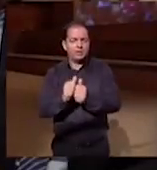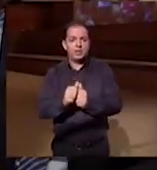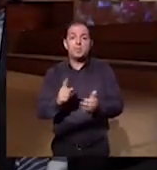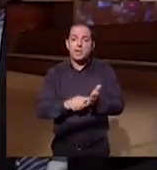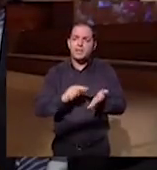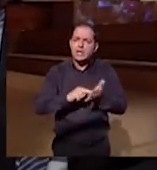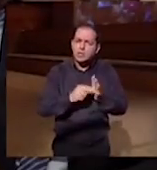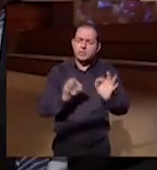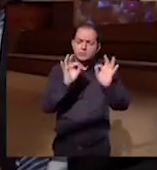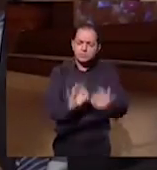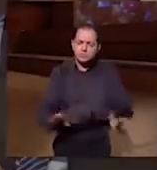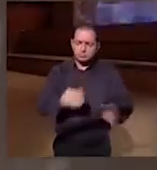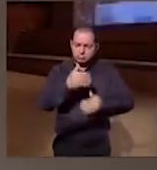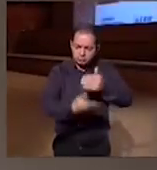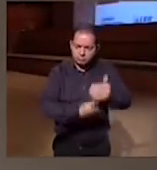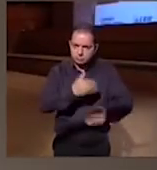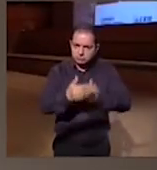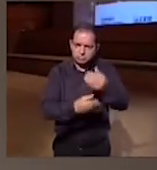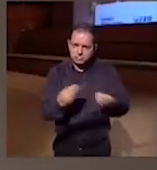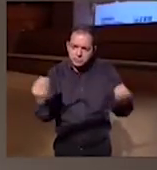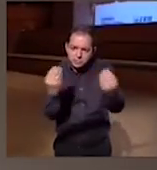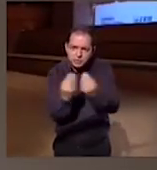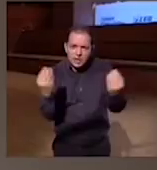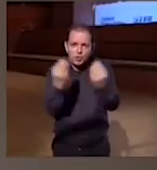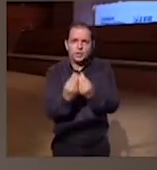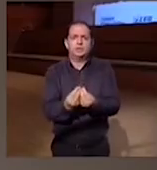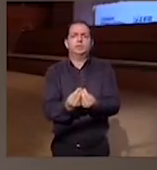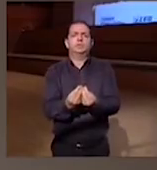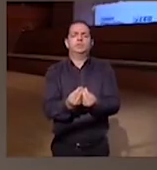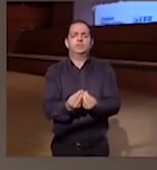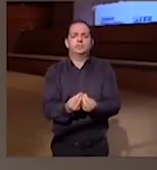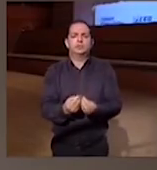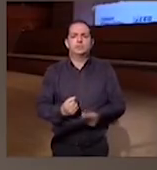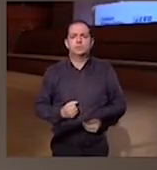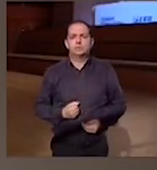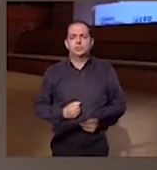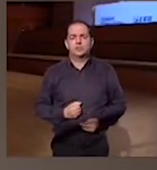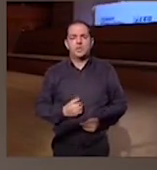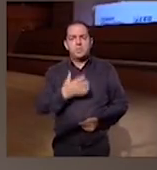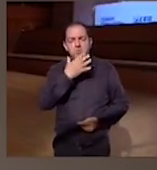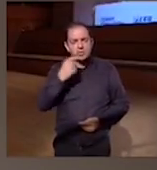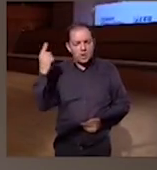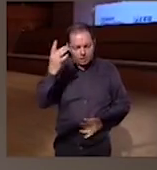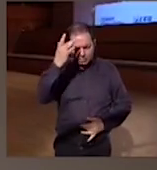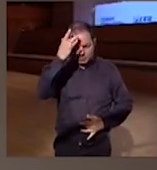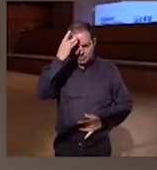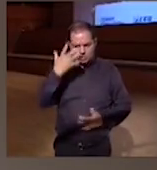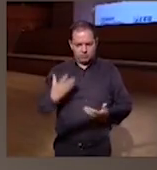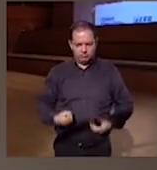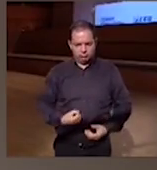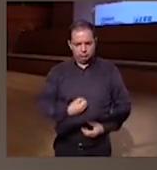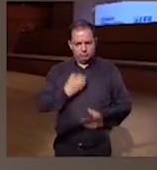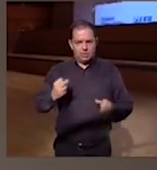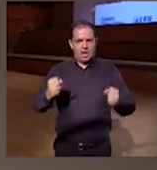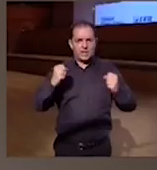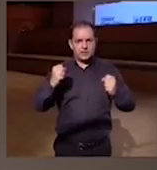Χρόνο σταθερότητας και ασφάλειας. Να εμπεδωθεί το αίσθημα της ασφάλειας στην οικονομία και